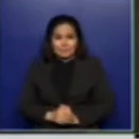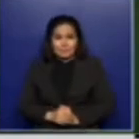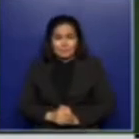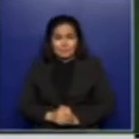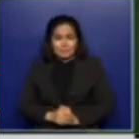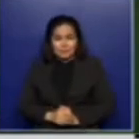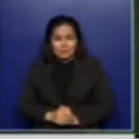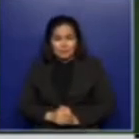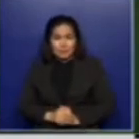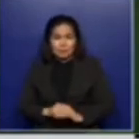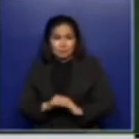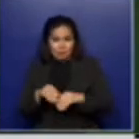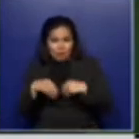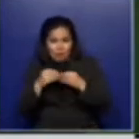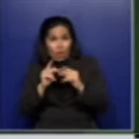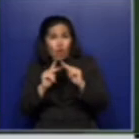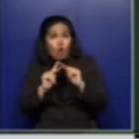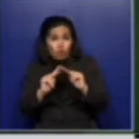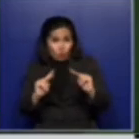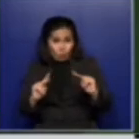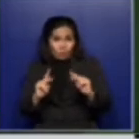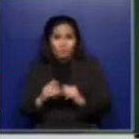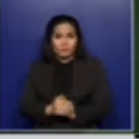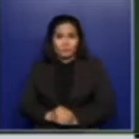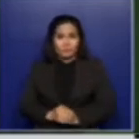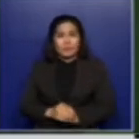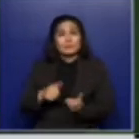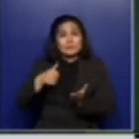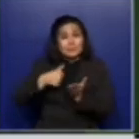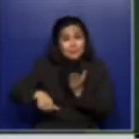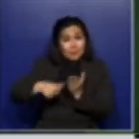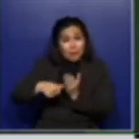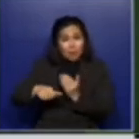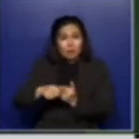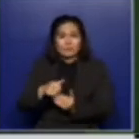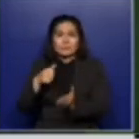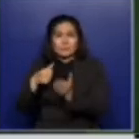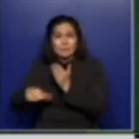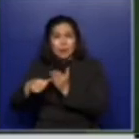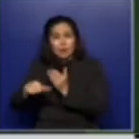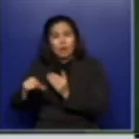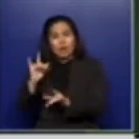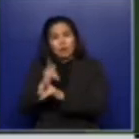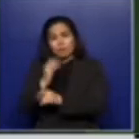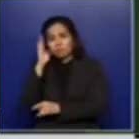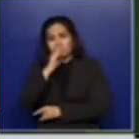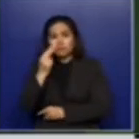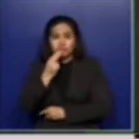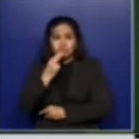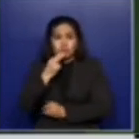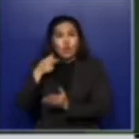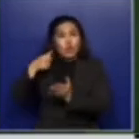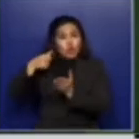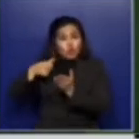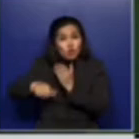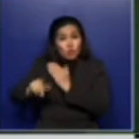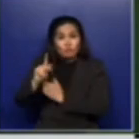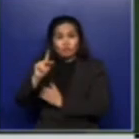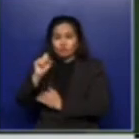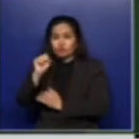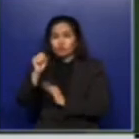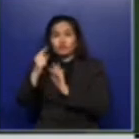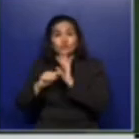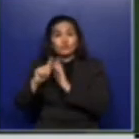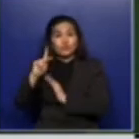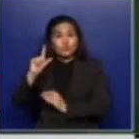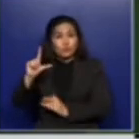ที่จัดเก็บรายได้คือกรมสัมภากรกรมสัมภาษมิตรรวมถึงกรมศุลกากรนี่นะครับ3กร